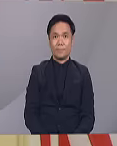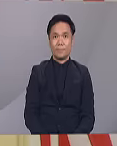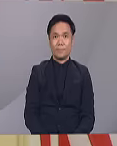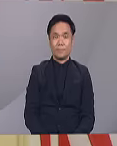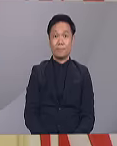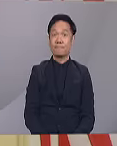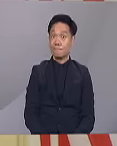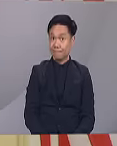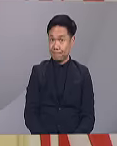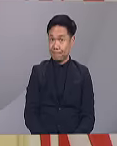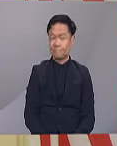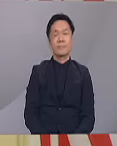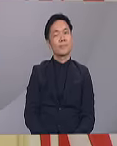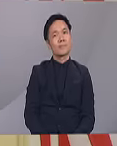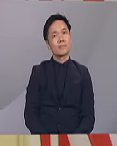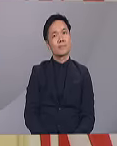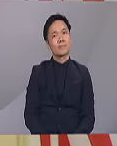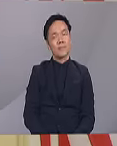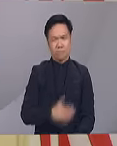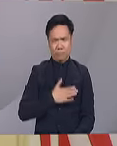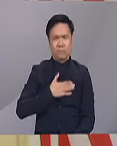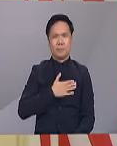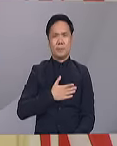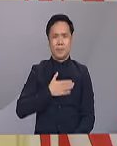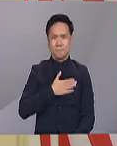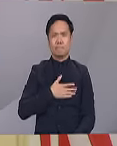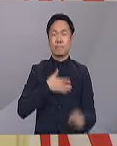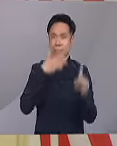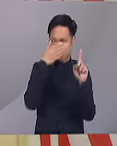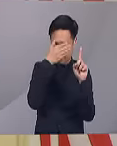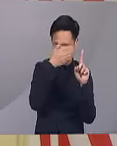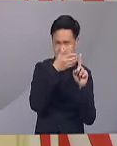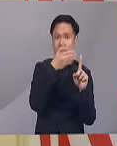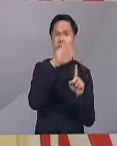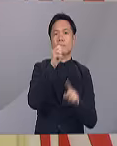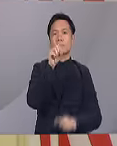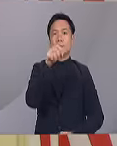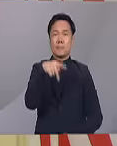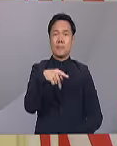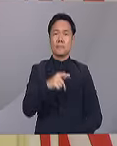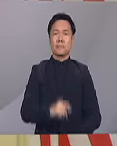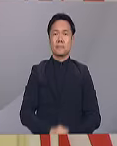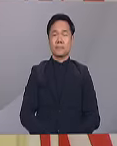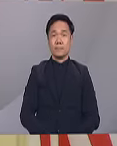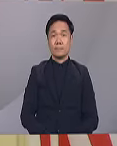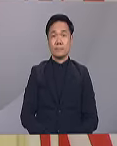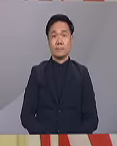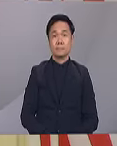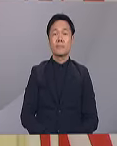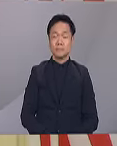bolehlah kita mematuhi setiap SOP yang dikeluarkan. Saya tahu seperti